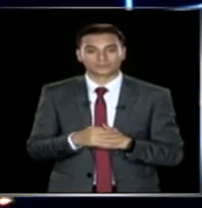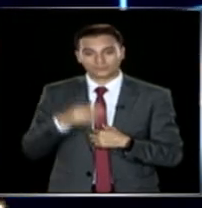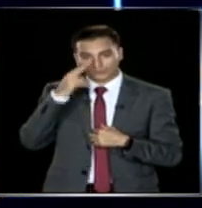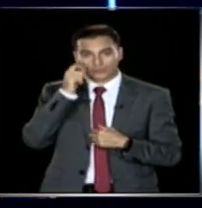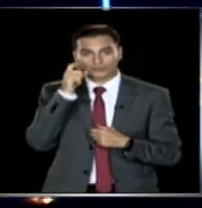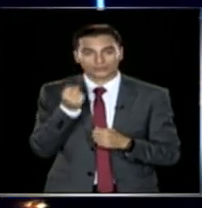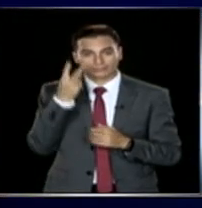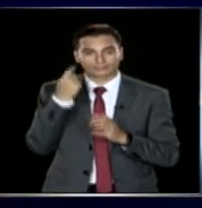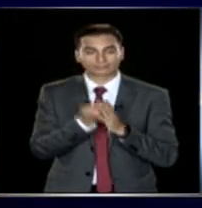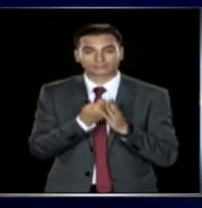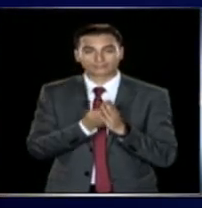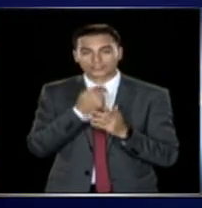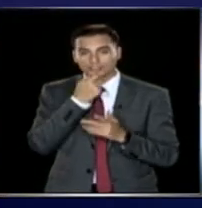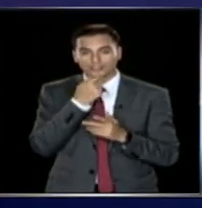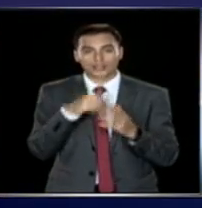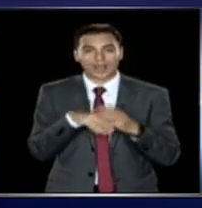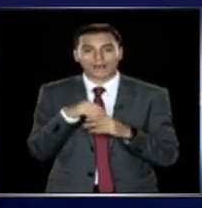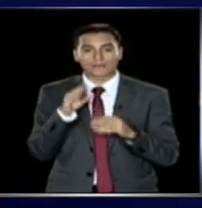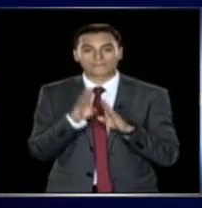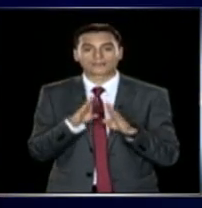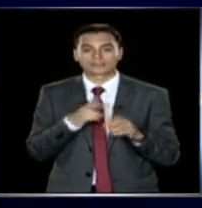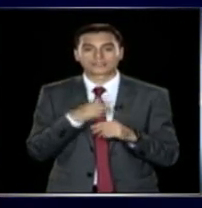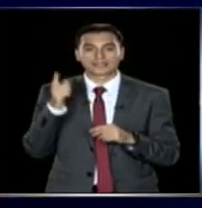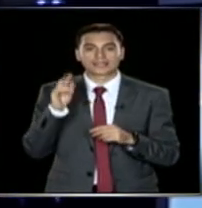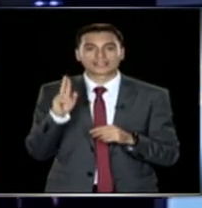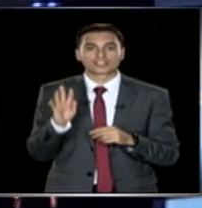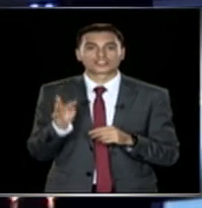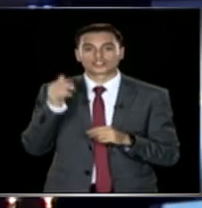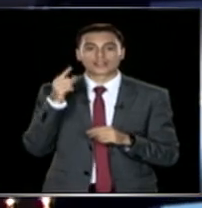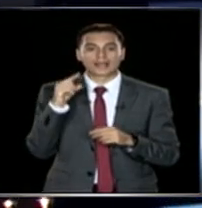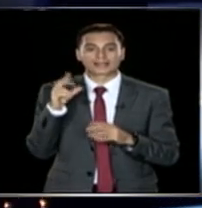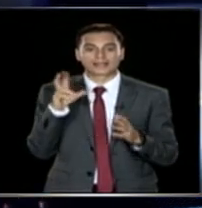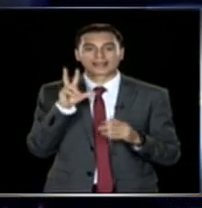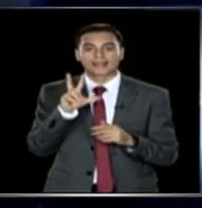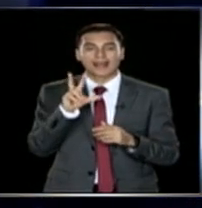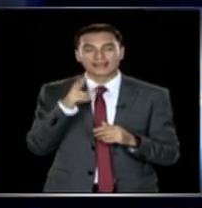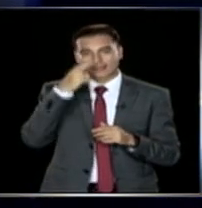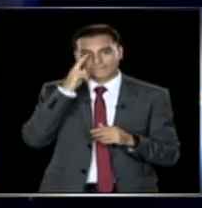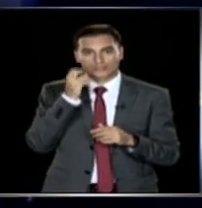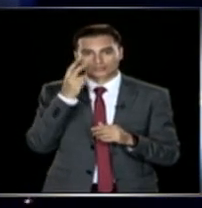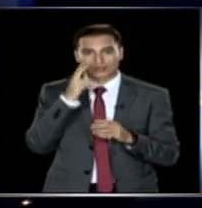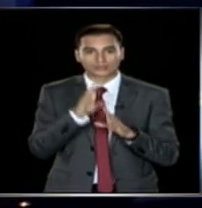من هو الأديب الإنجليزي مؤلف مسرحية ريتشارد الثالث؟